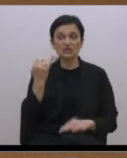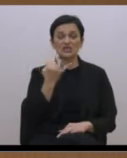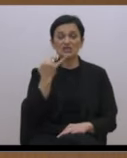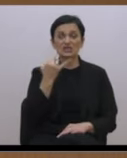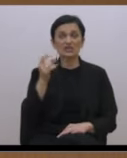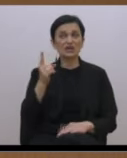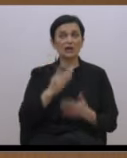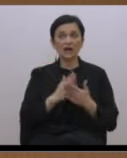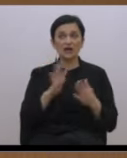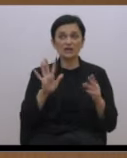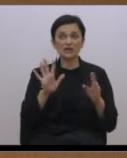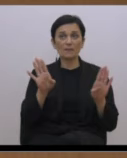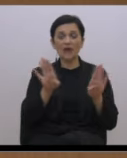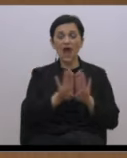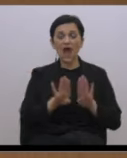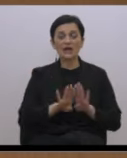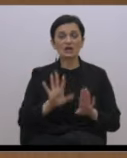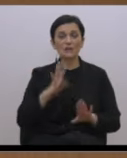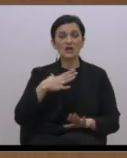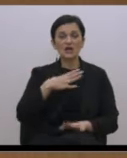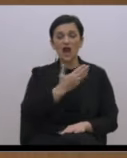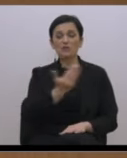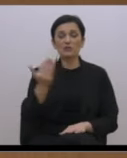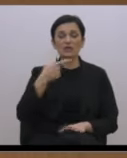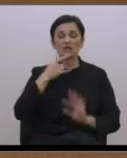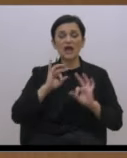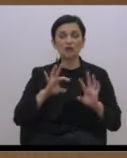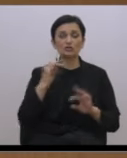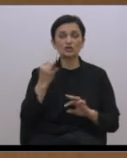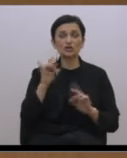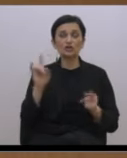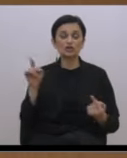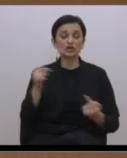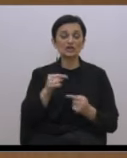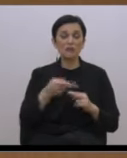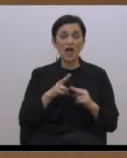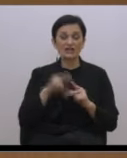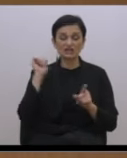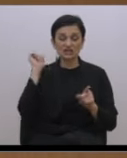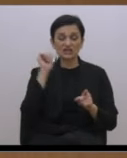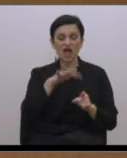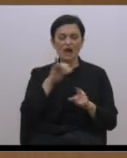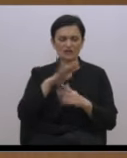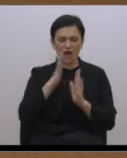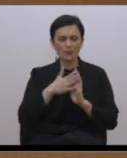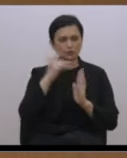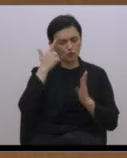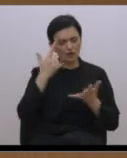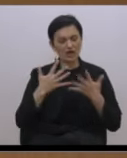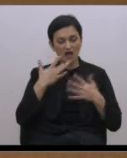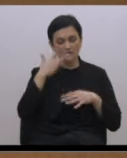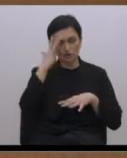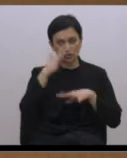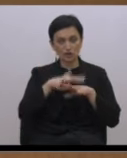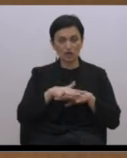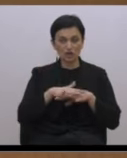არ არის და არ ემთხვევა ხალხის მხრიდან გაცხადებულ ინტერესებს. შესაბამისად, ეს თავდასხმები აბსოლუტურად გასაგებია შეერთებულ შტატებზე